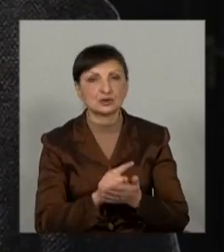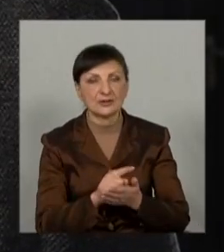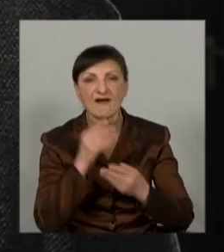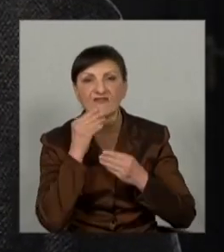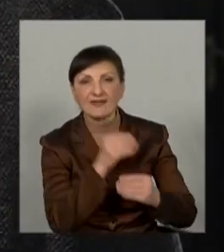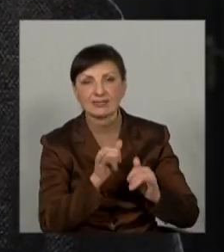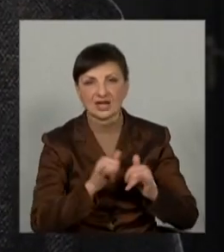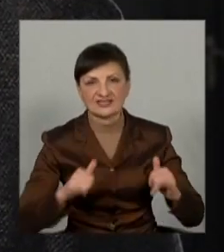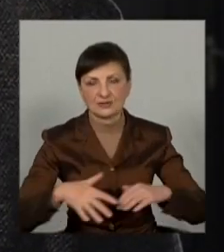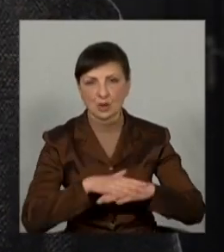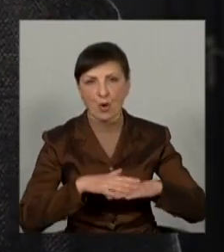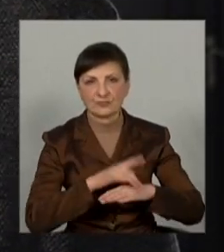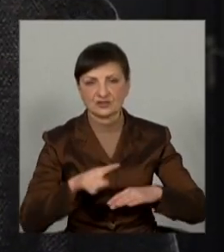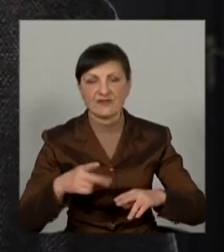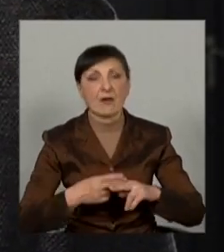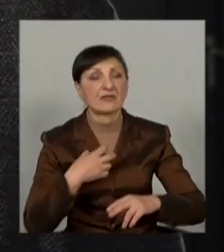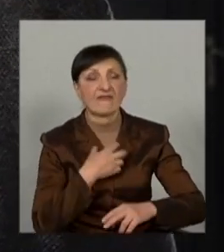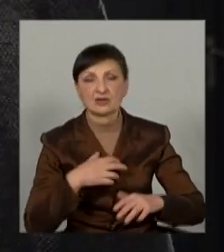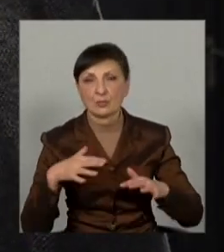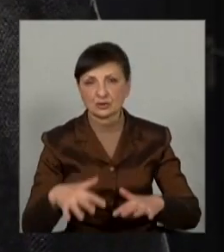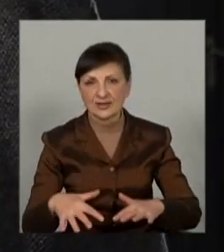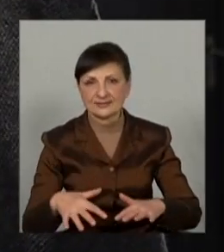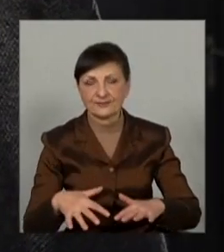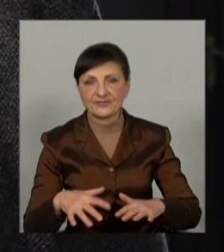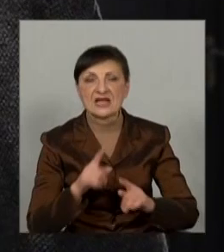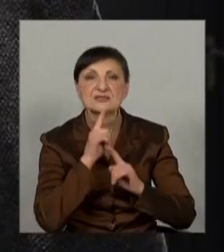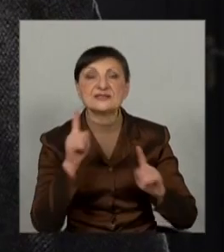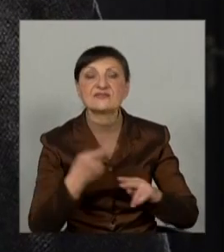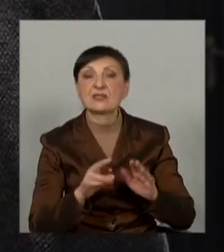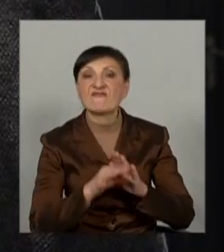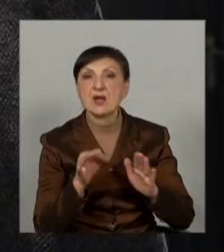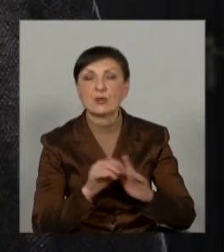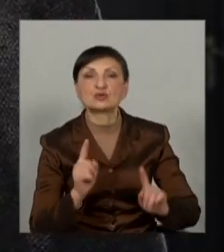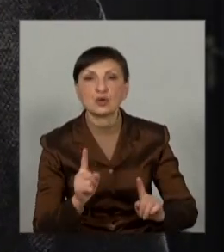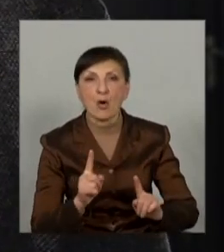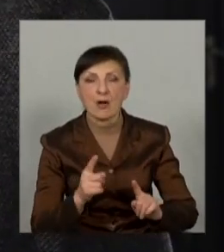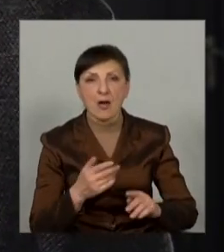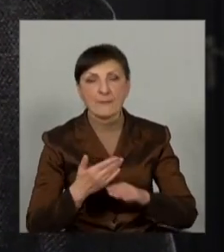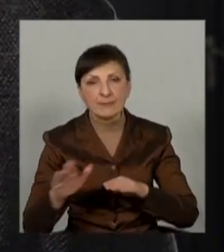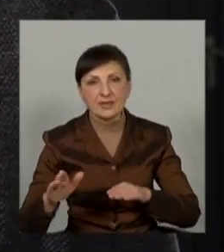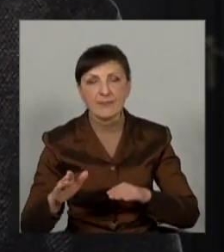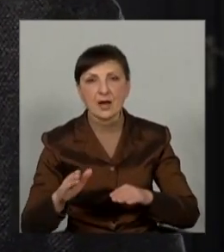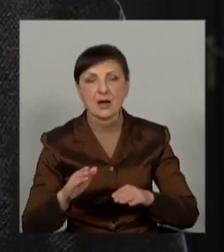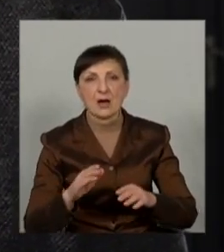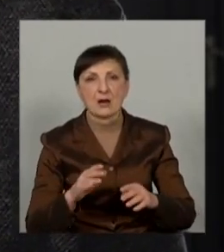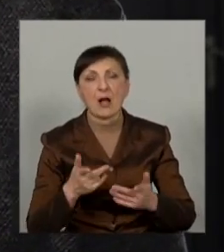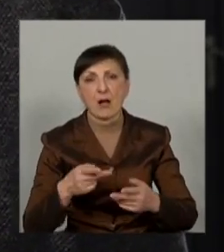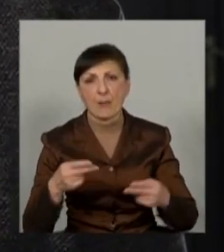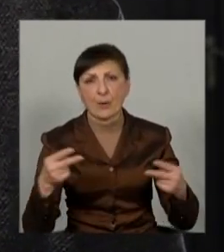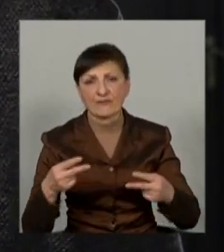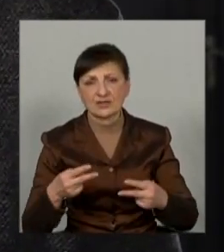влиять на развитие общества. Это очень важный процесс, тем более специфика этих выборов в том, что помимо пропорциональной системы,